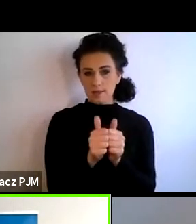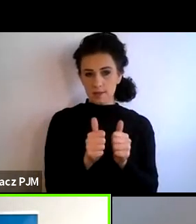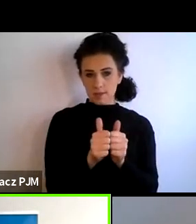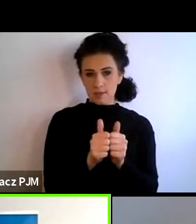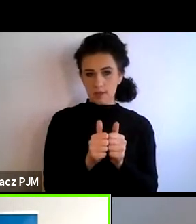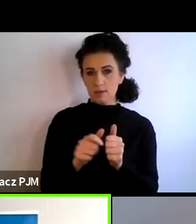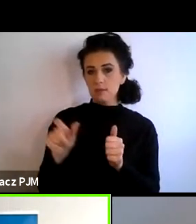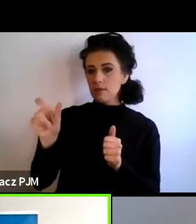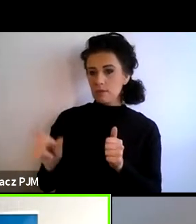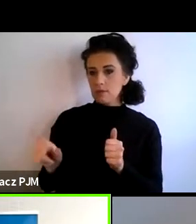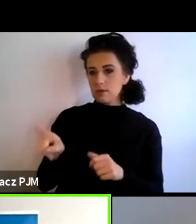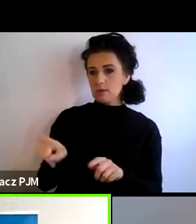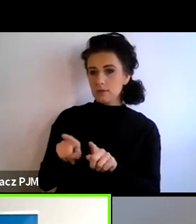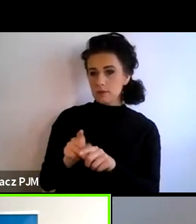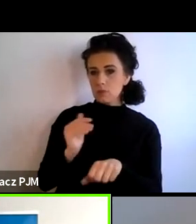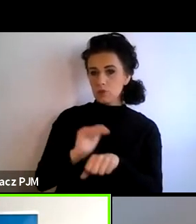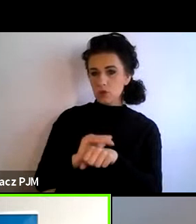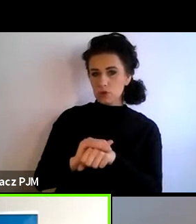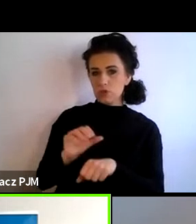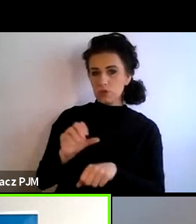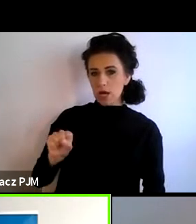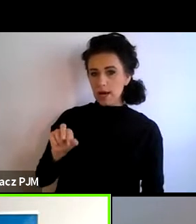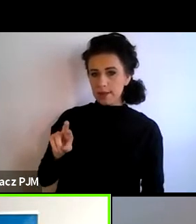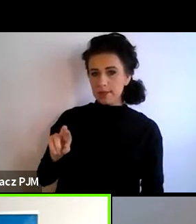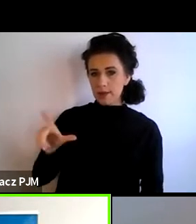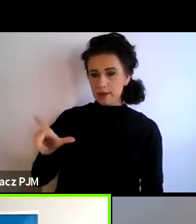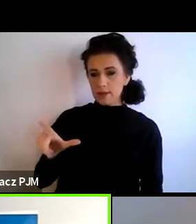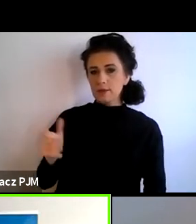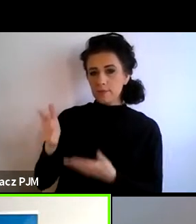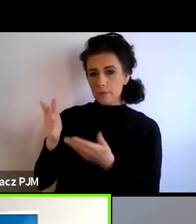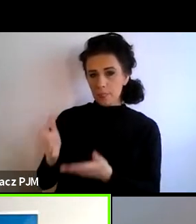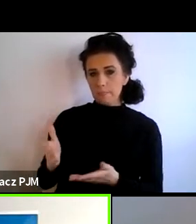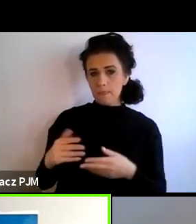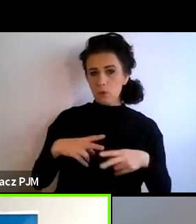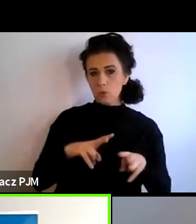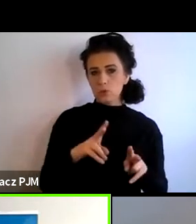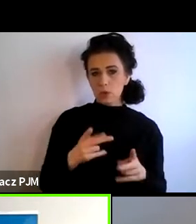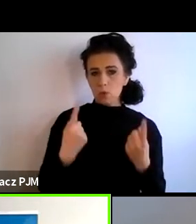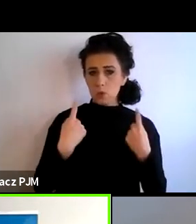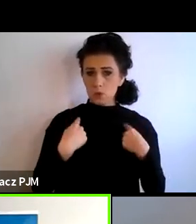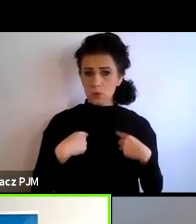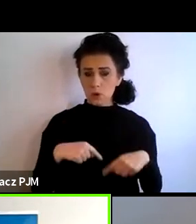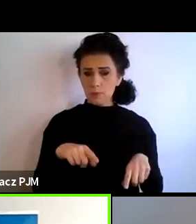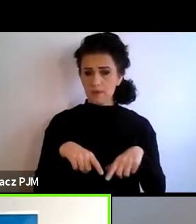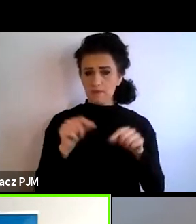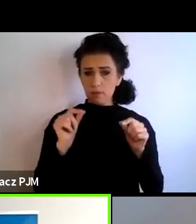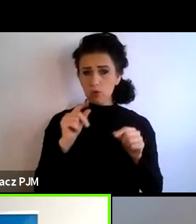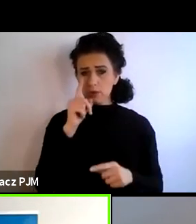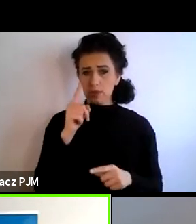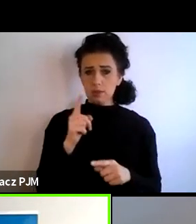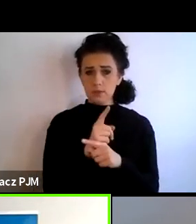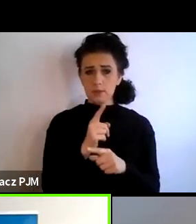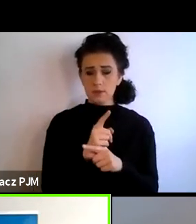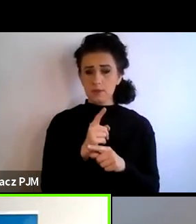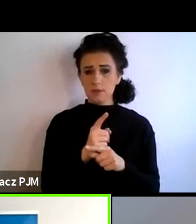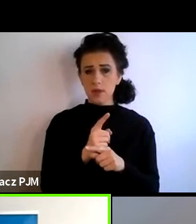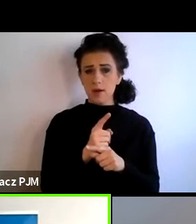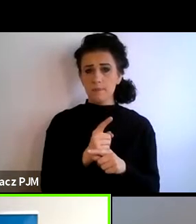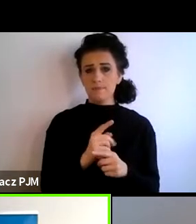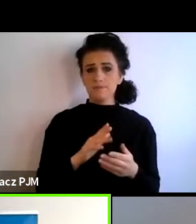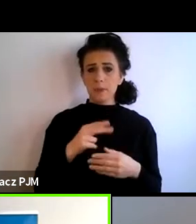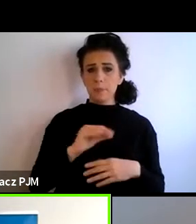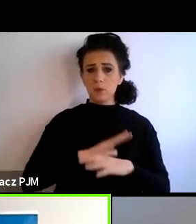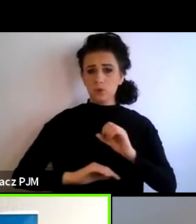to udział osoby, która z tej asysty korzysta, może niekoniecznie w wyborze, ale w decydowaniu o tym,